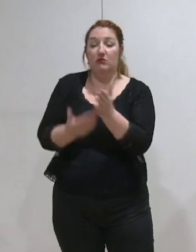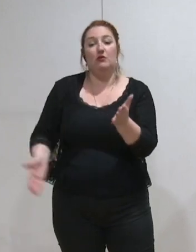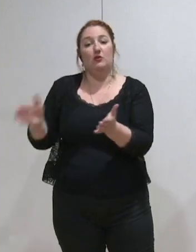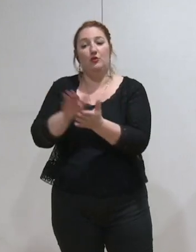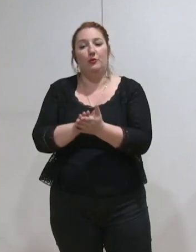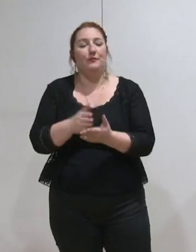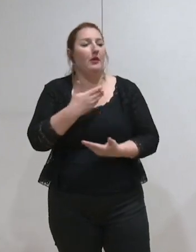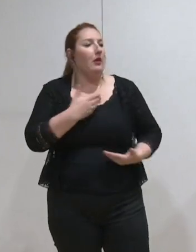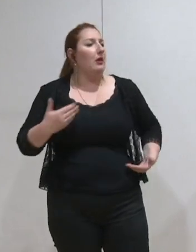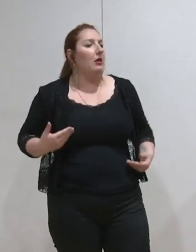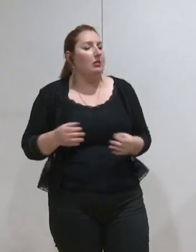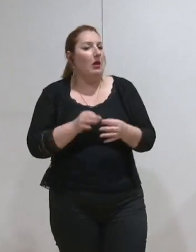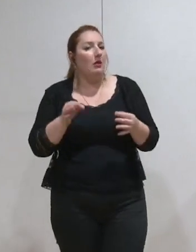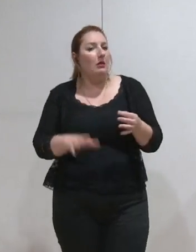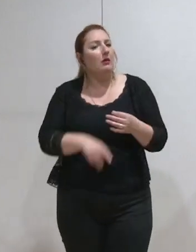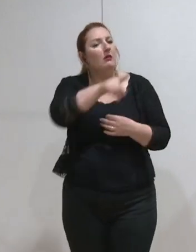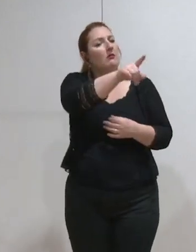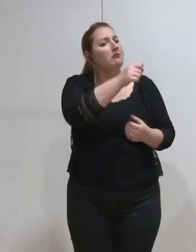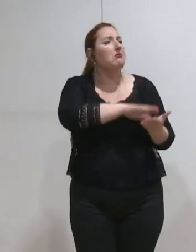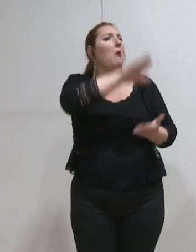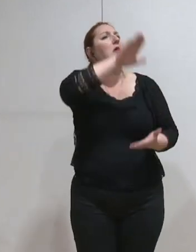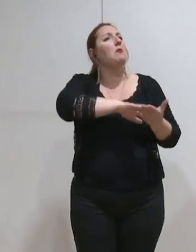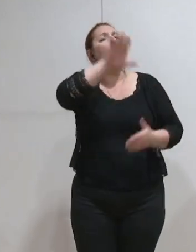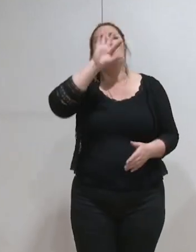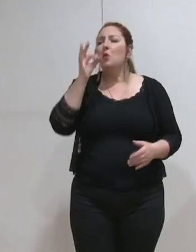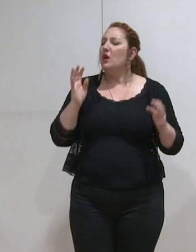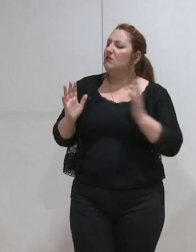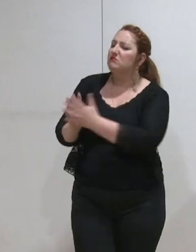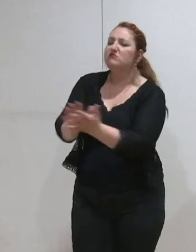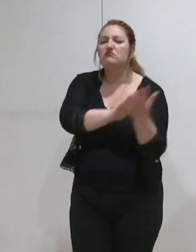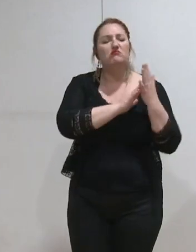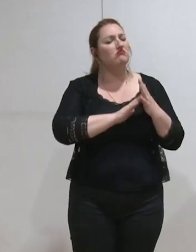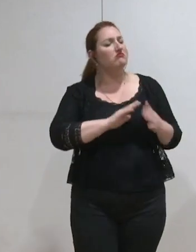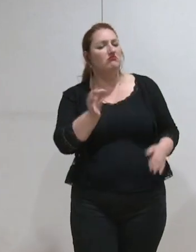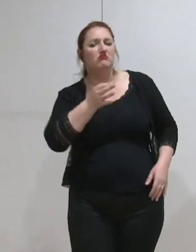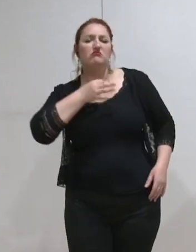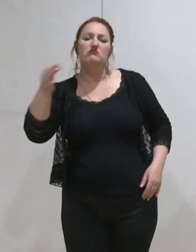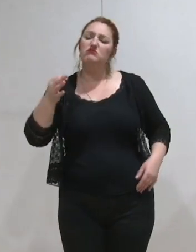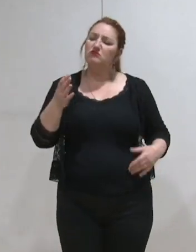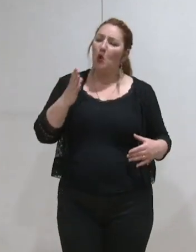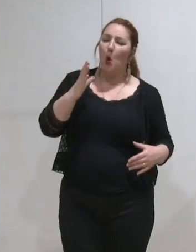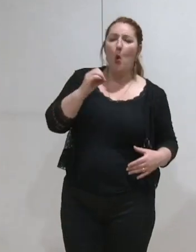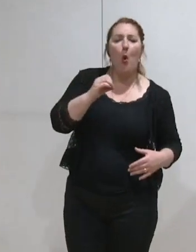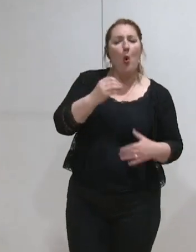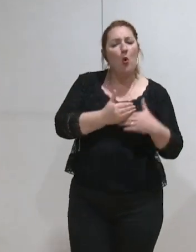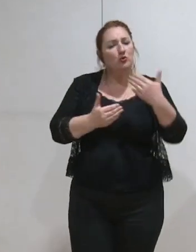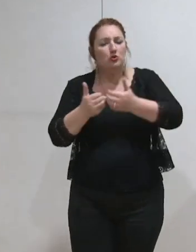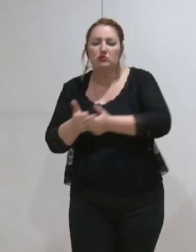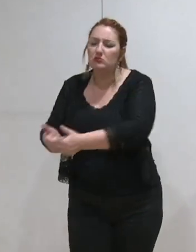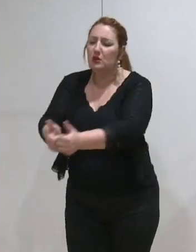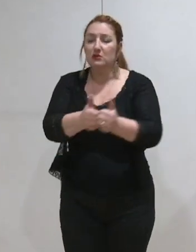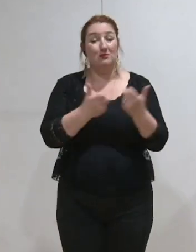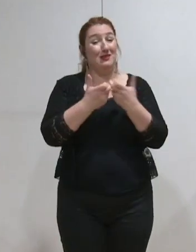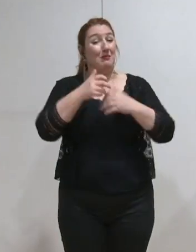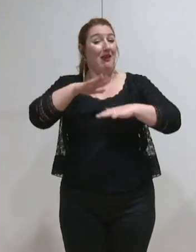conceration exemplaire et une coconstruction notamment pour l'esplanade que que lisons-nous dans la